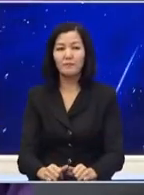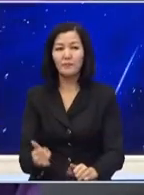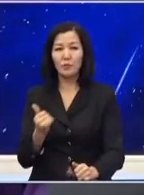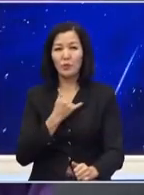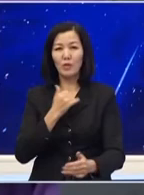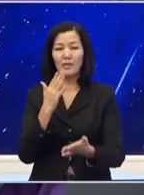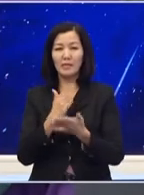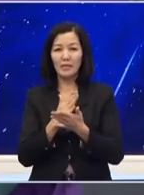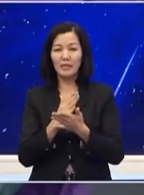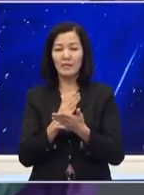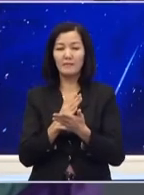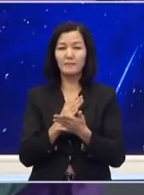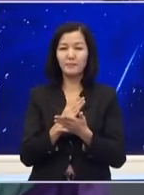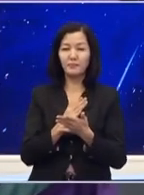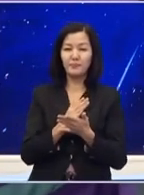в Рудничном сейчас